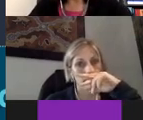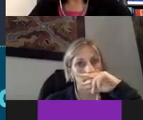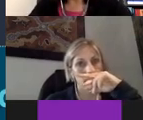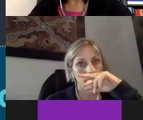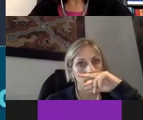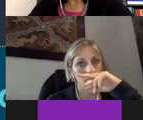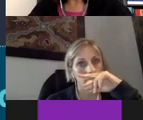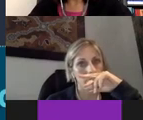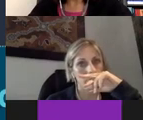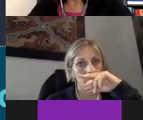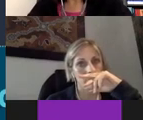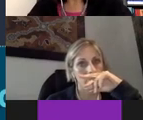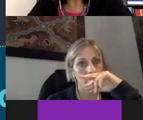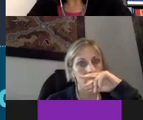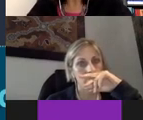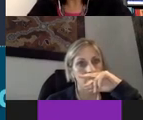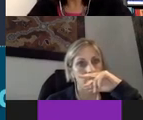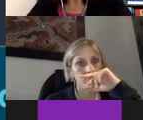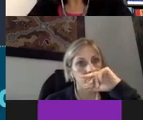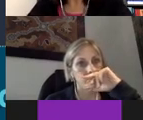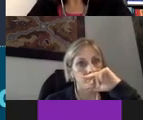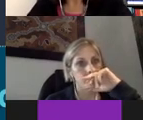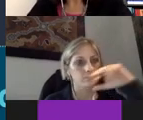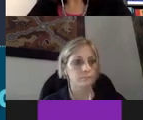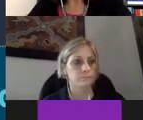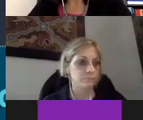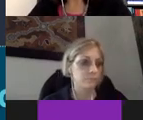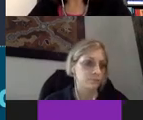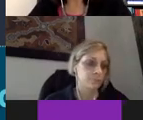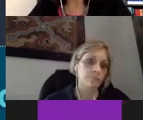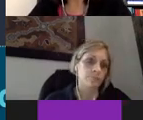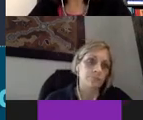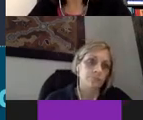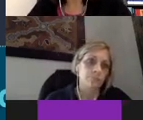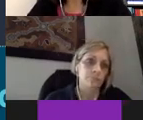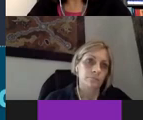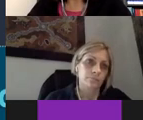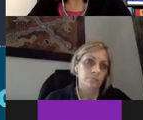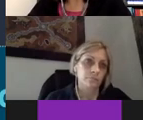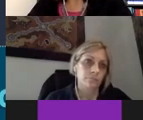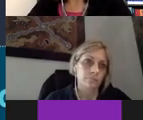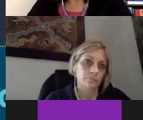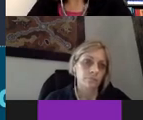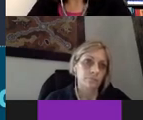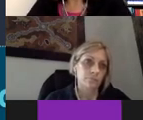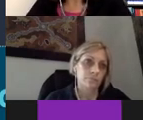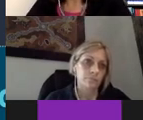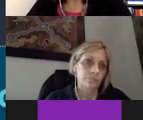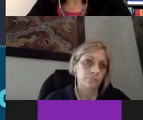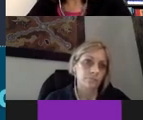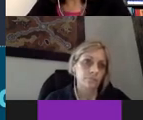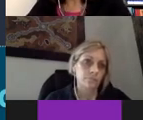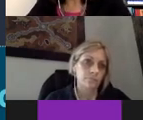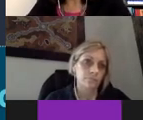eh che il social networking perde la prima funzione la prima funzione di agenda non è più la comunicazione istituzionale a